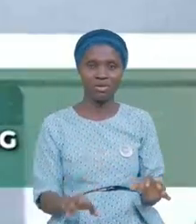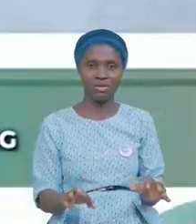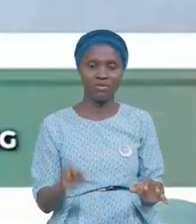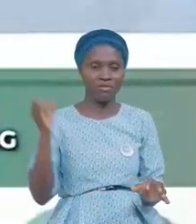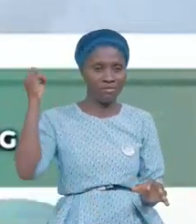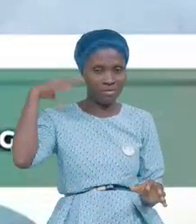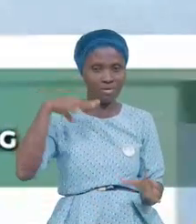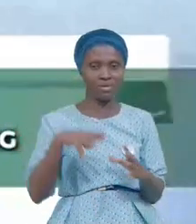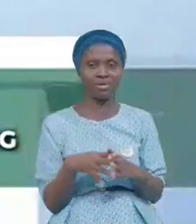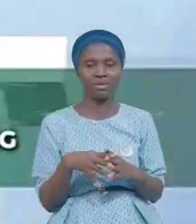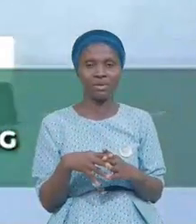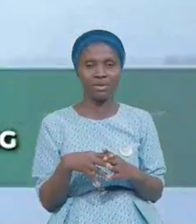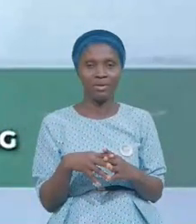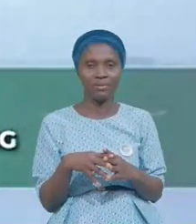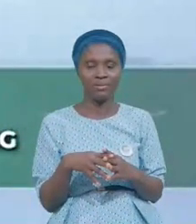de foi durable.